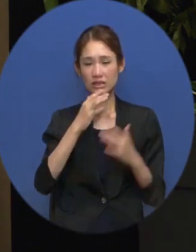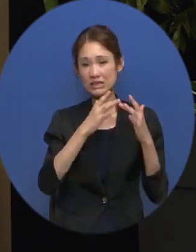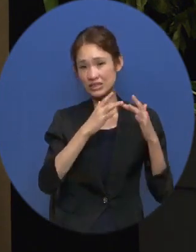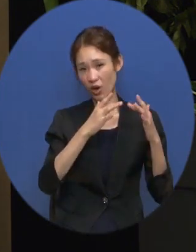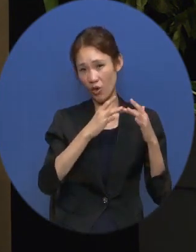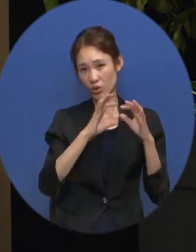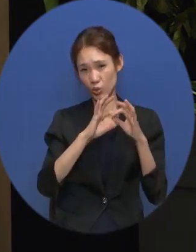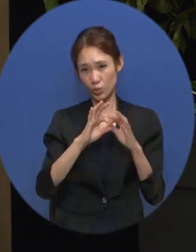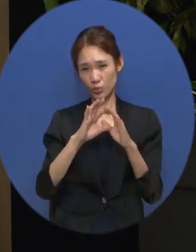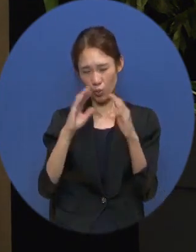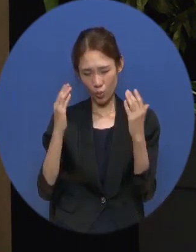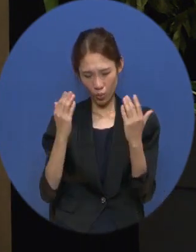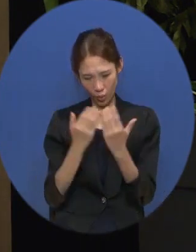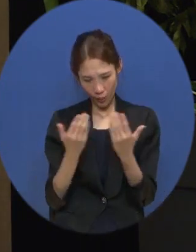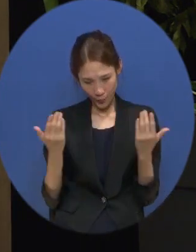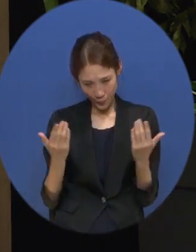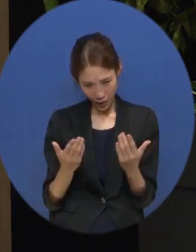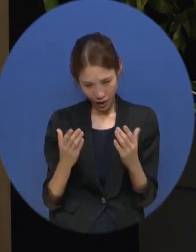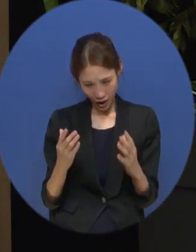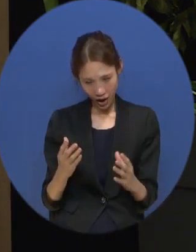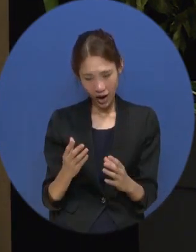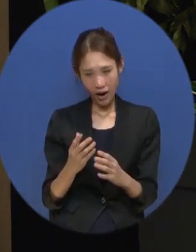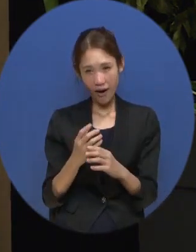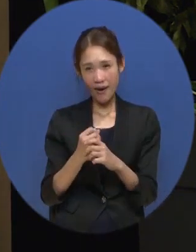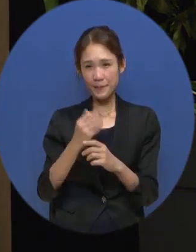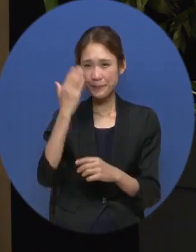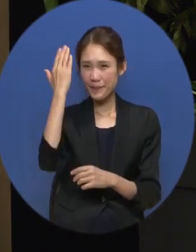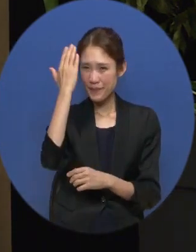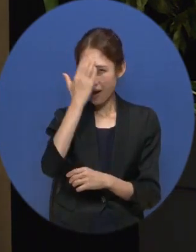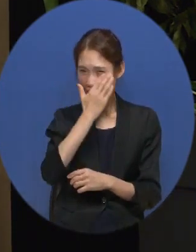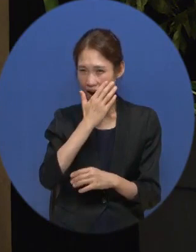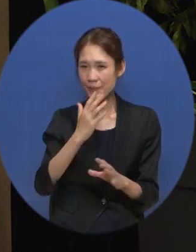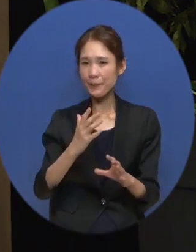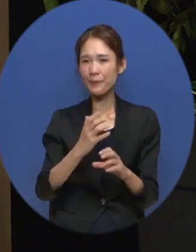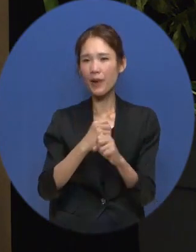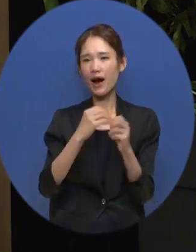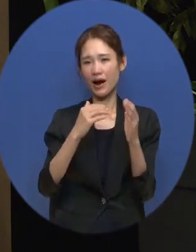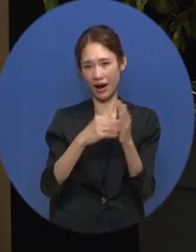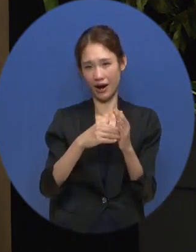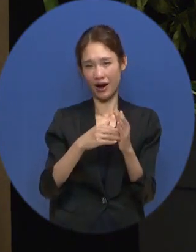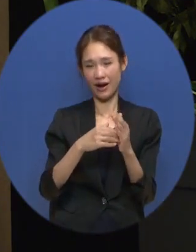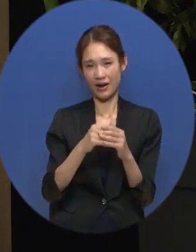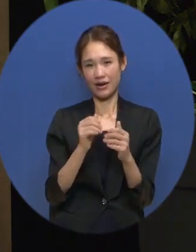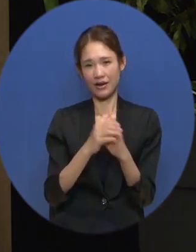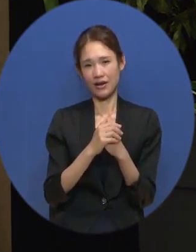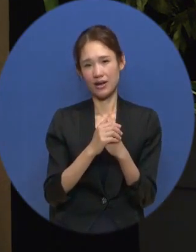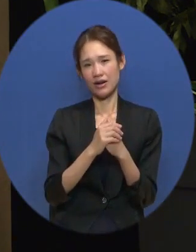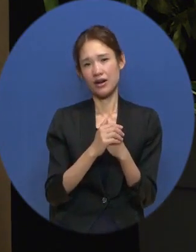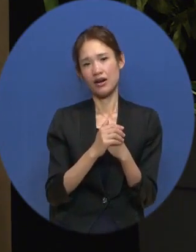온라인상에서도 모든 일이 마무리가 되게 깔끔하게 아주 마무리가 되기 때문에 그